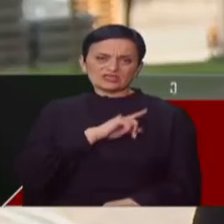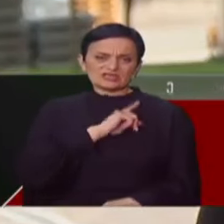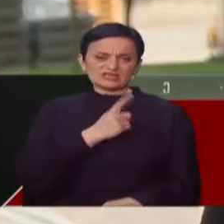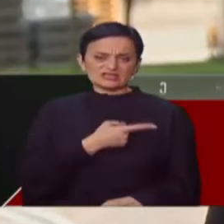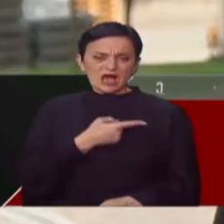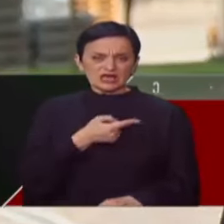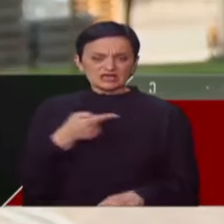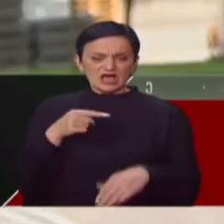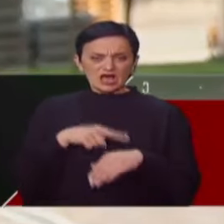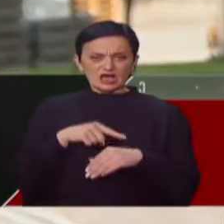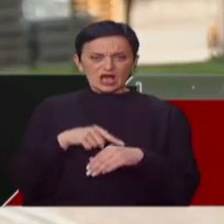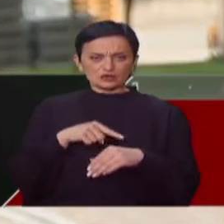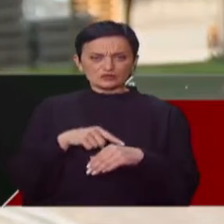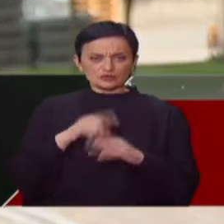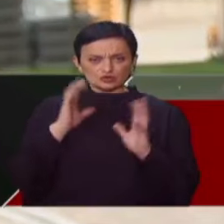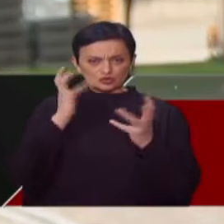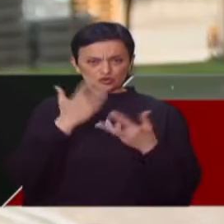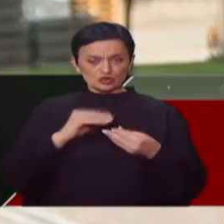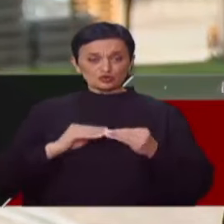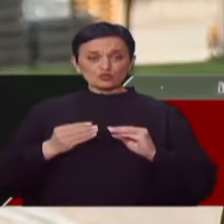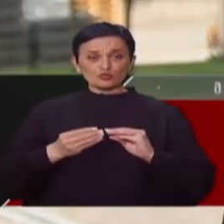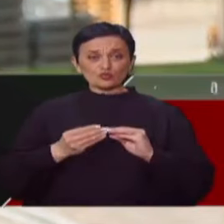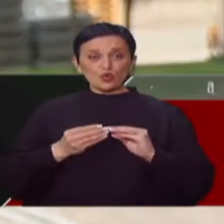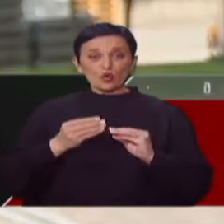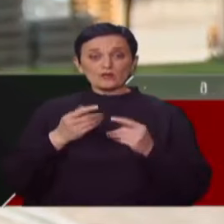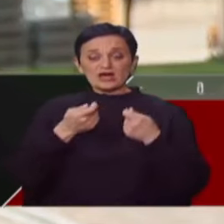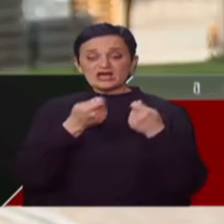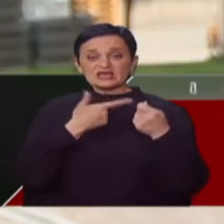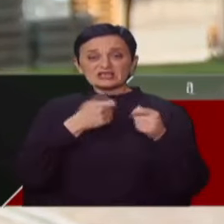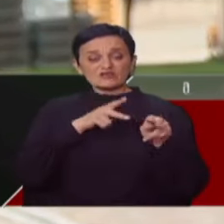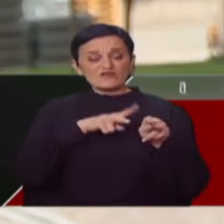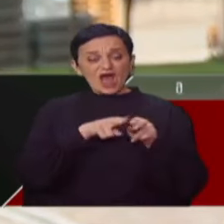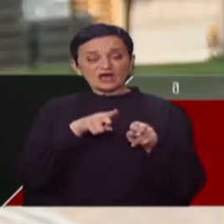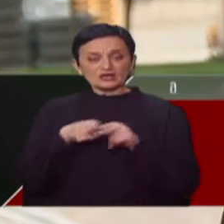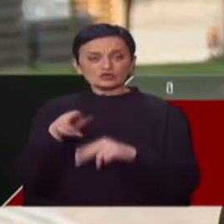ძალის ნაკლებობას განვიცდით, სერიოზული პრობლემაა რთულის დროს.